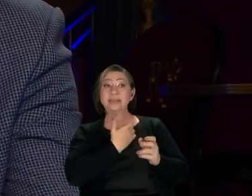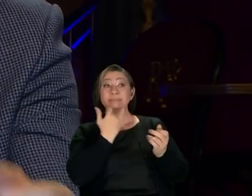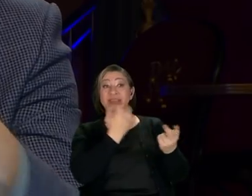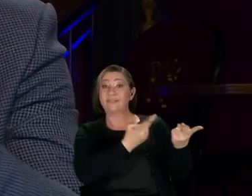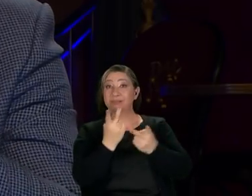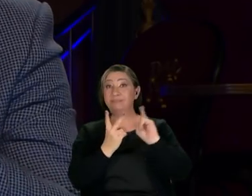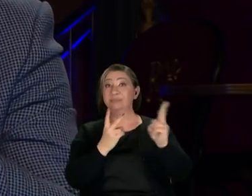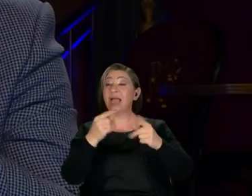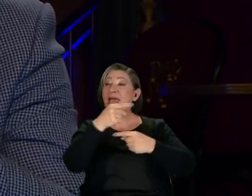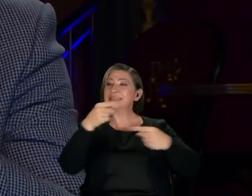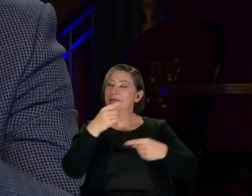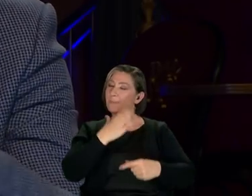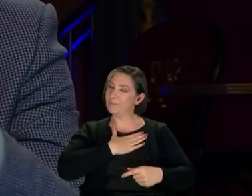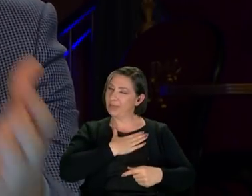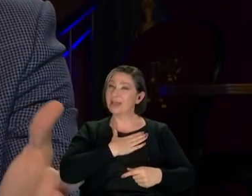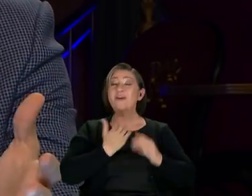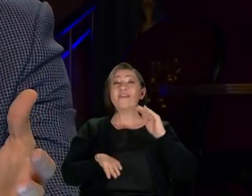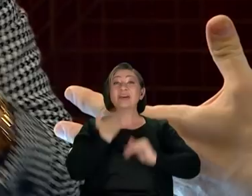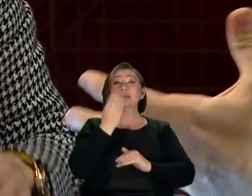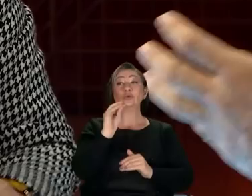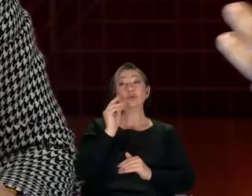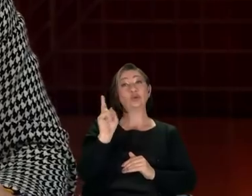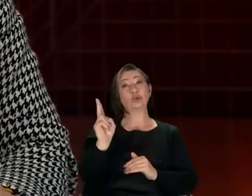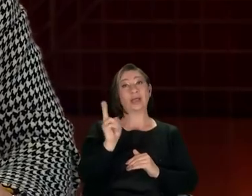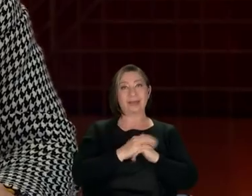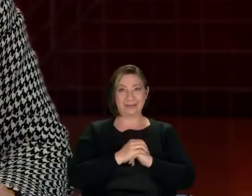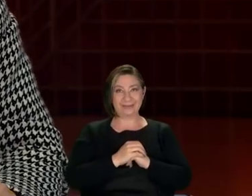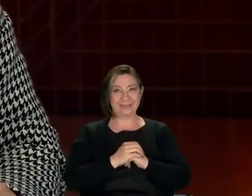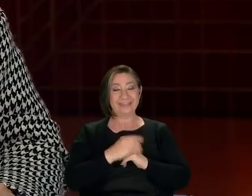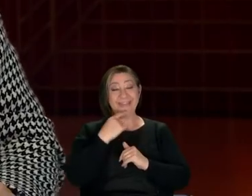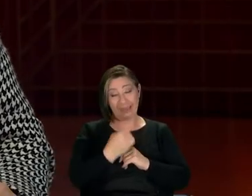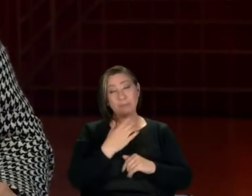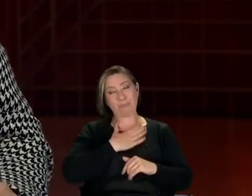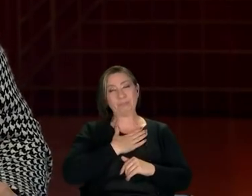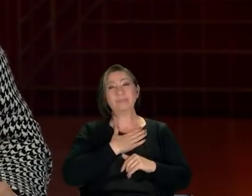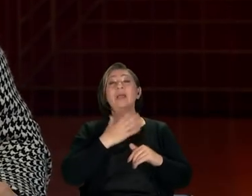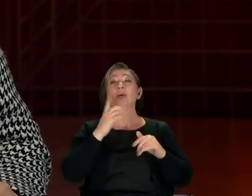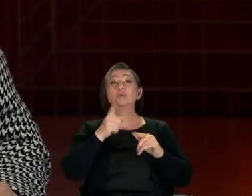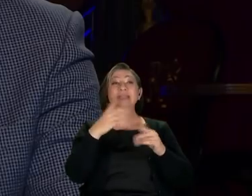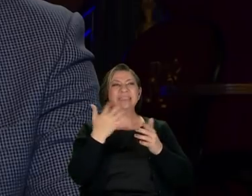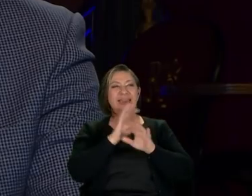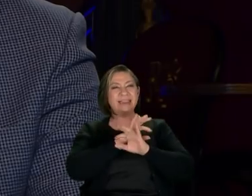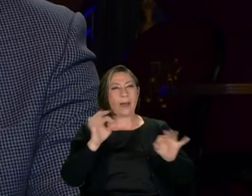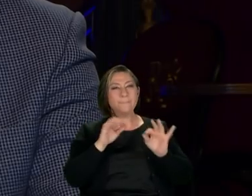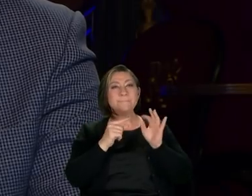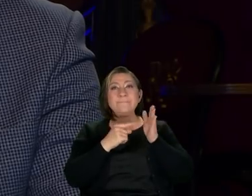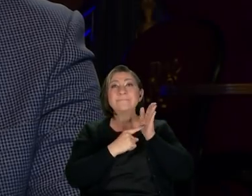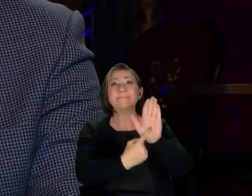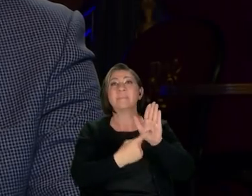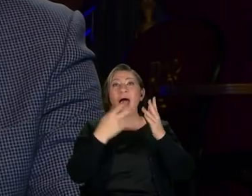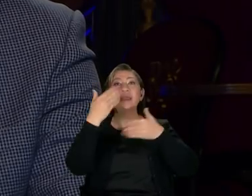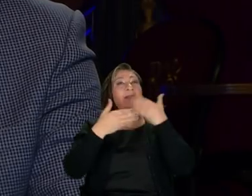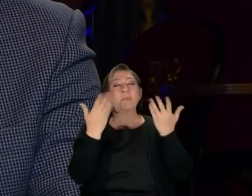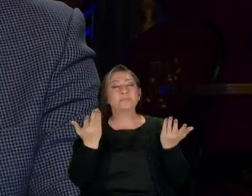misafirisiniz. Eksikleri bana ait, fazlaları çocuklara ait dedim. Şu anda bunu nasıl somut bir veriyle size